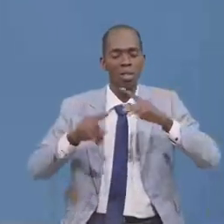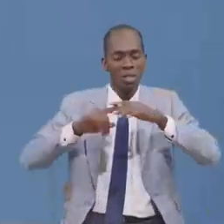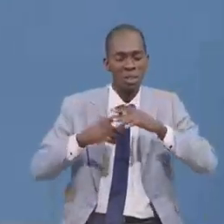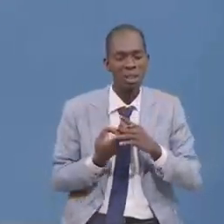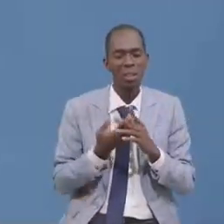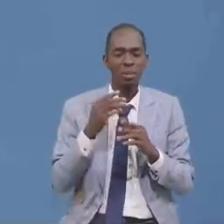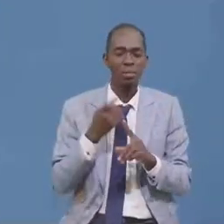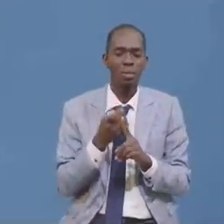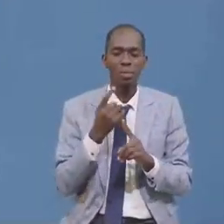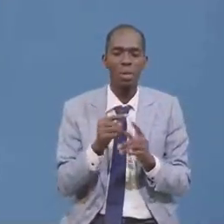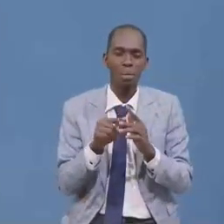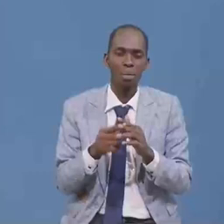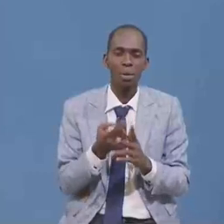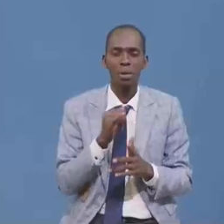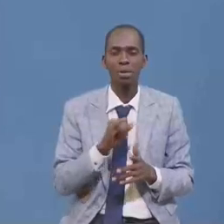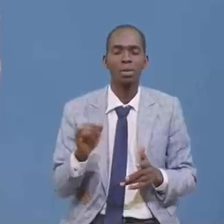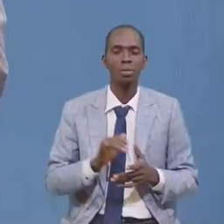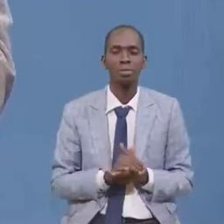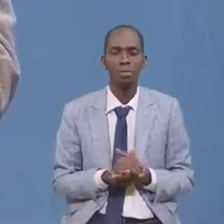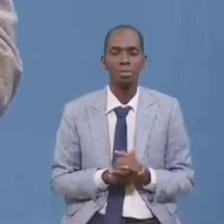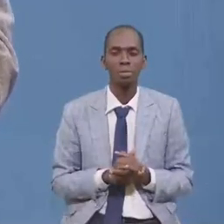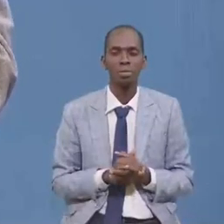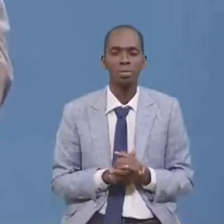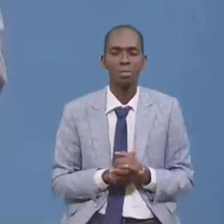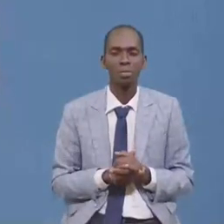వారి హృదయంలో ఉన్న ఆలోచనను బట్టి.